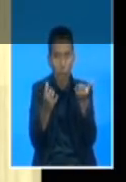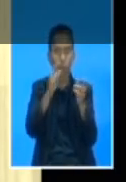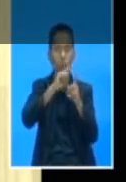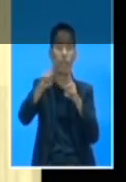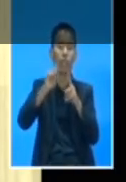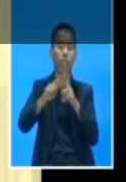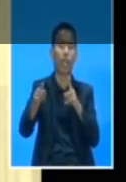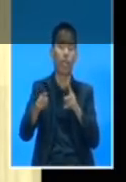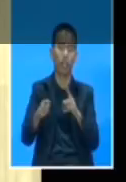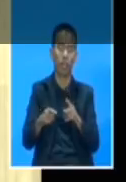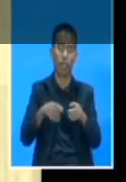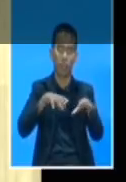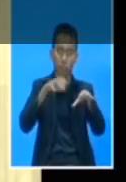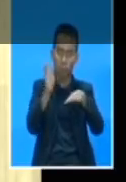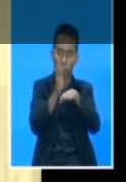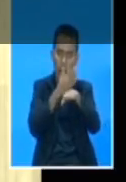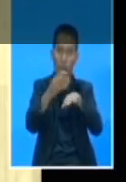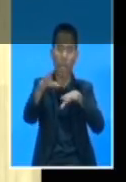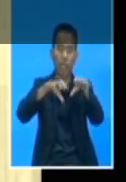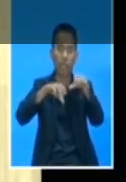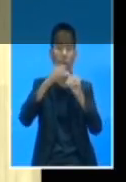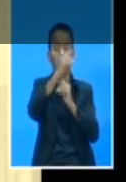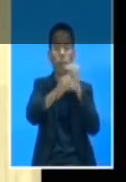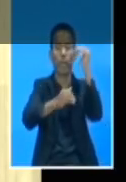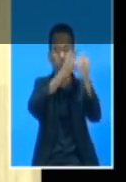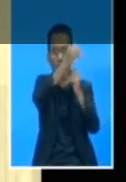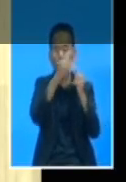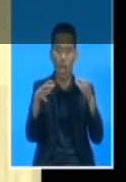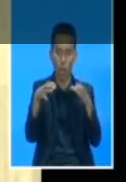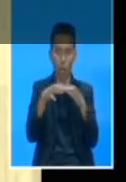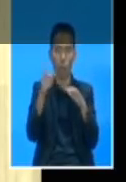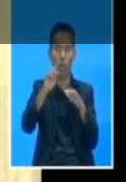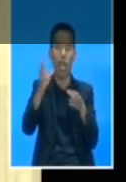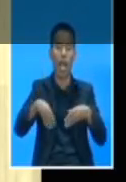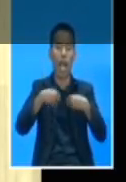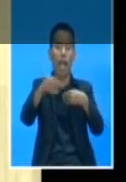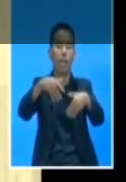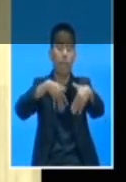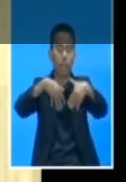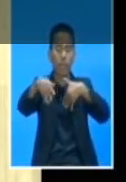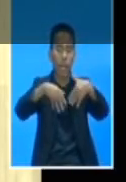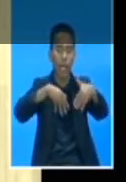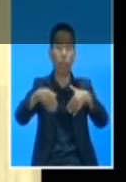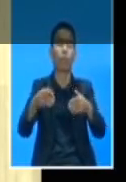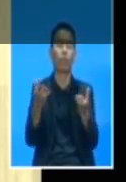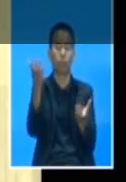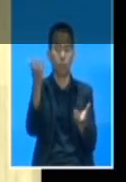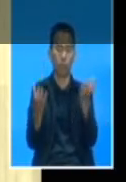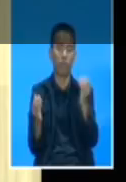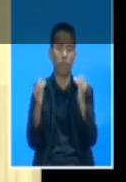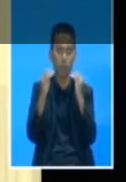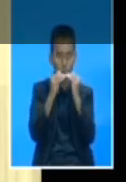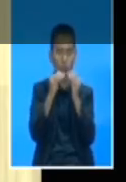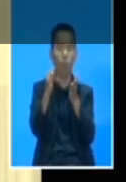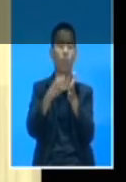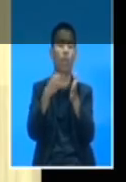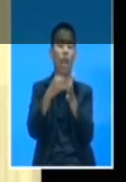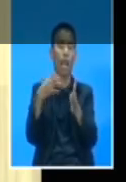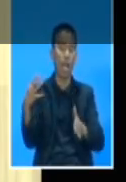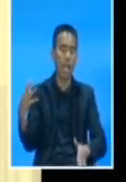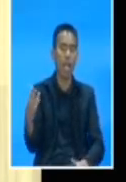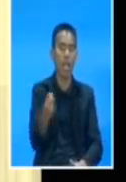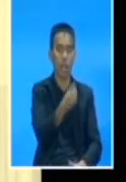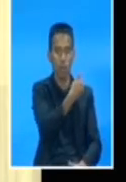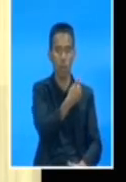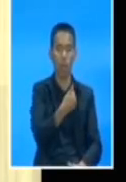บริหารจัดการจะพัฒนาองค์กรอย่างไรเพื่อให้ประชาชนได้รับความยุติธรรมได้รับความสะดวกรวดเร็ว